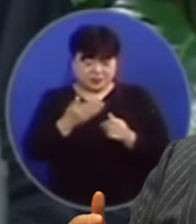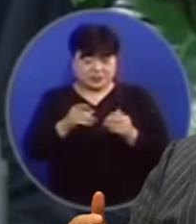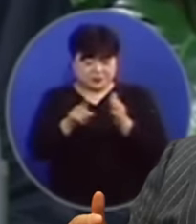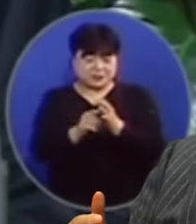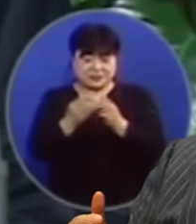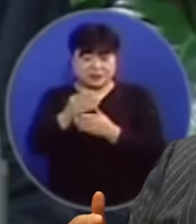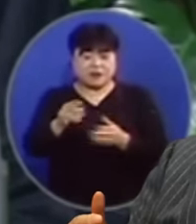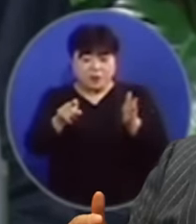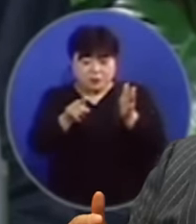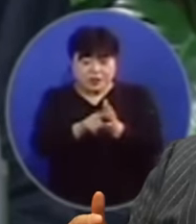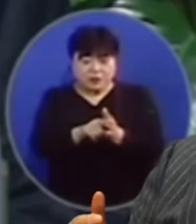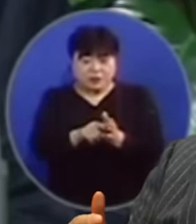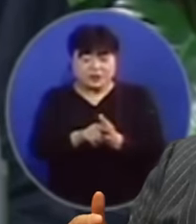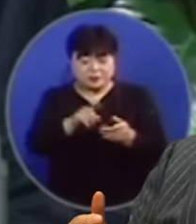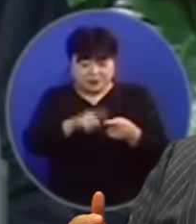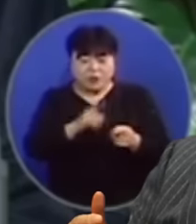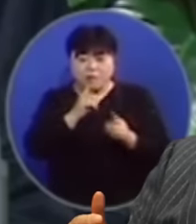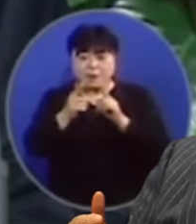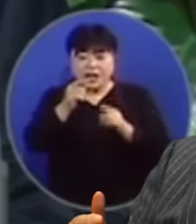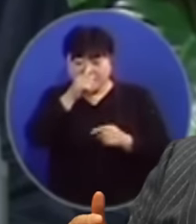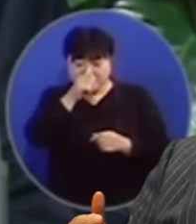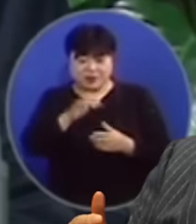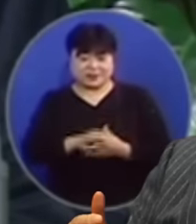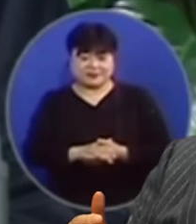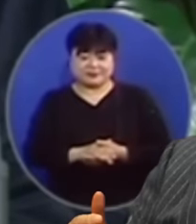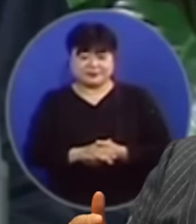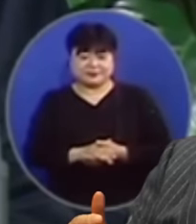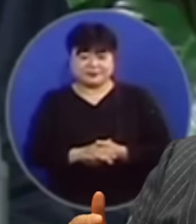믿고 그 다음 믿은 대로 말을 하고 있으면